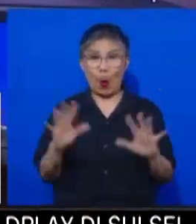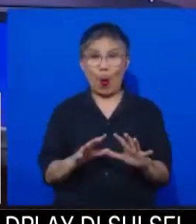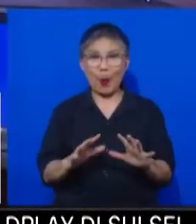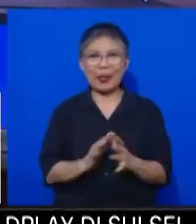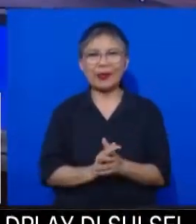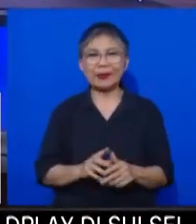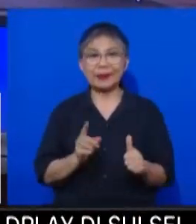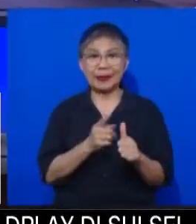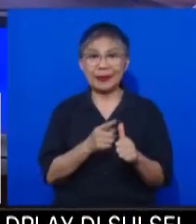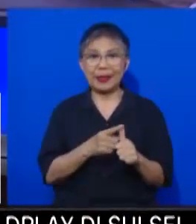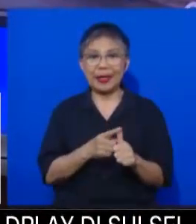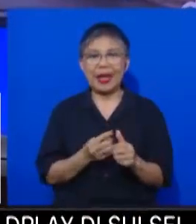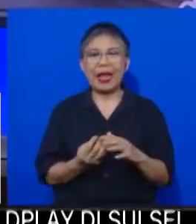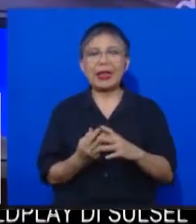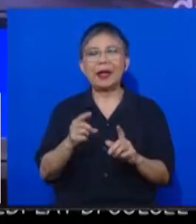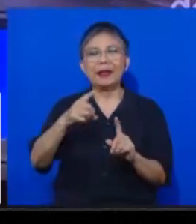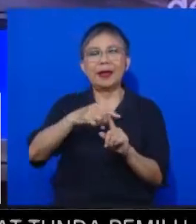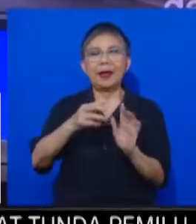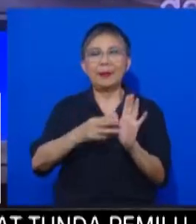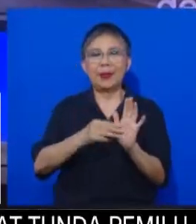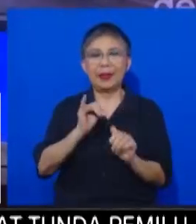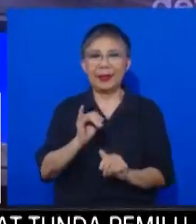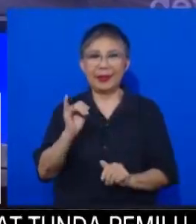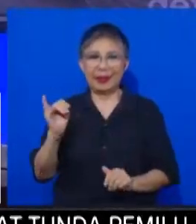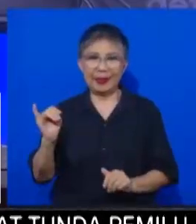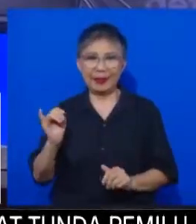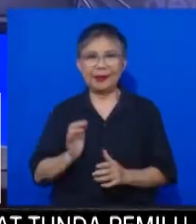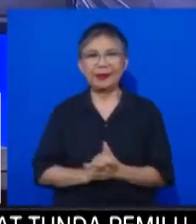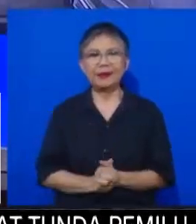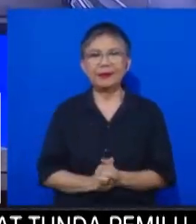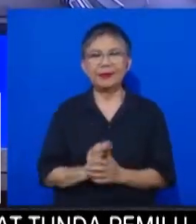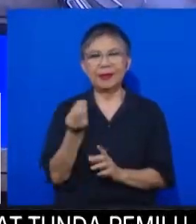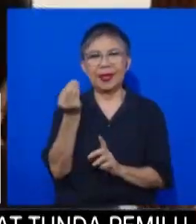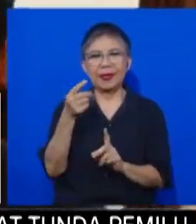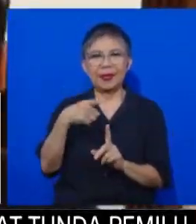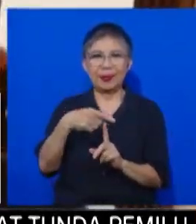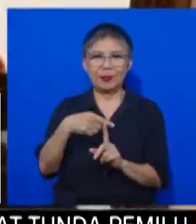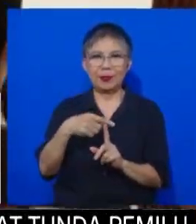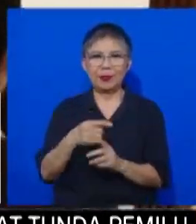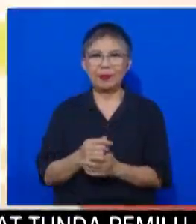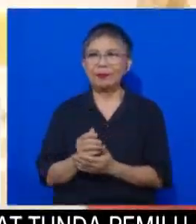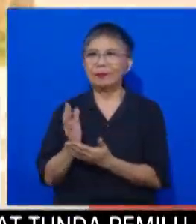Salah satunya adalah Taman Mini Indonesia Indah di Jakarta Timur.